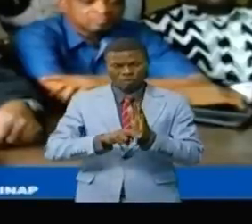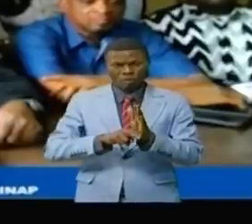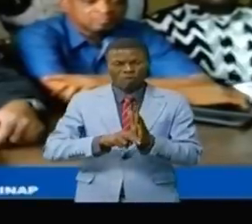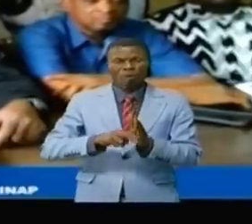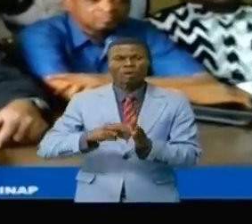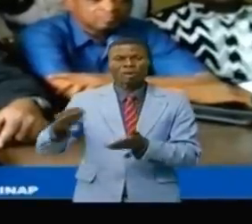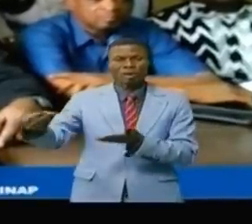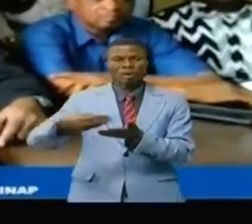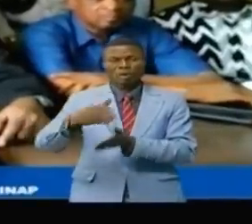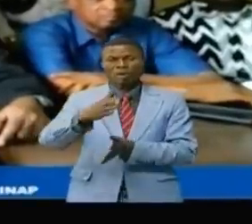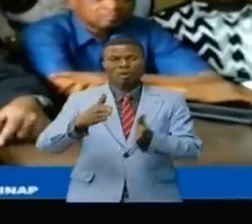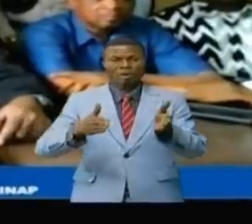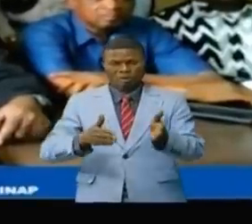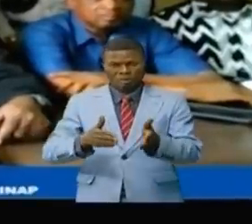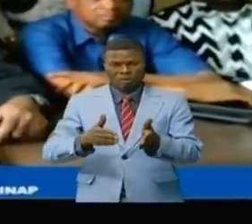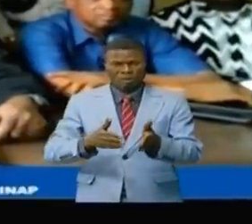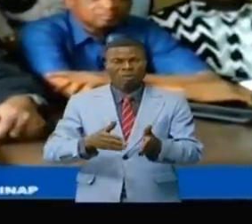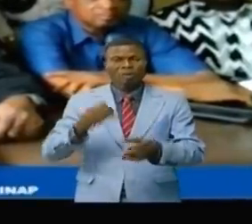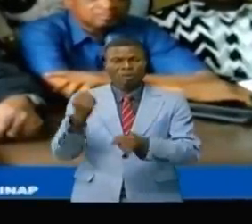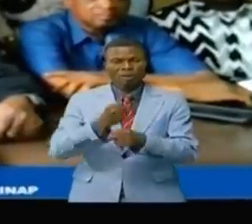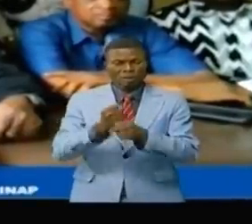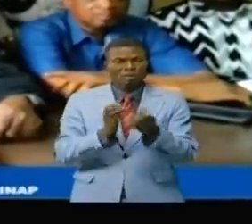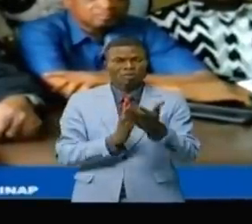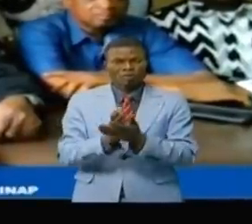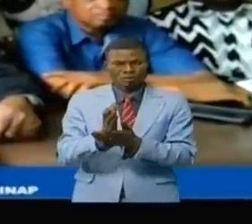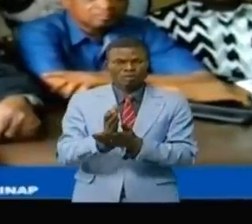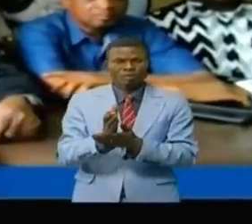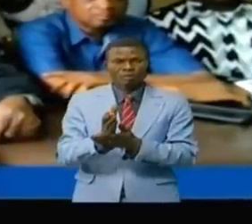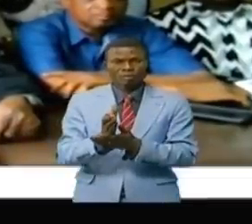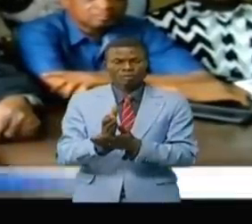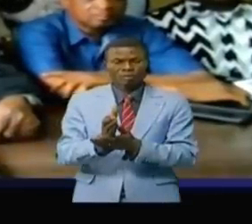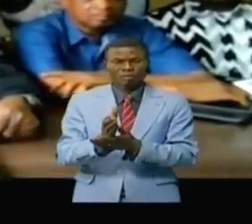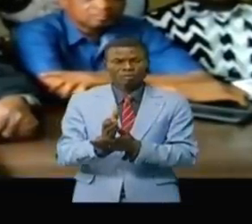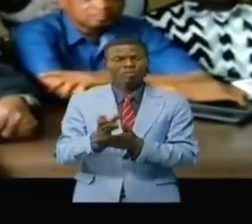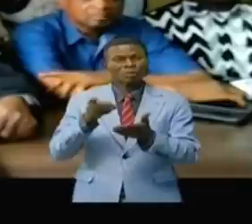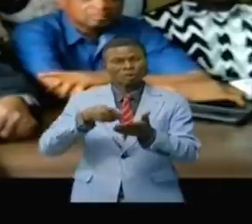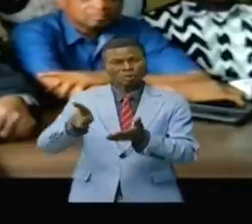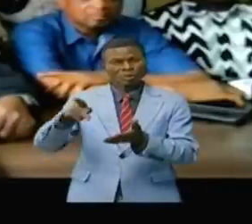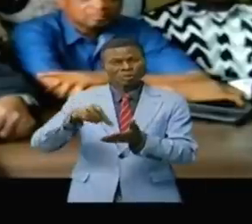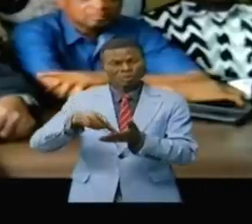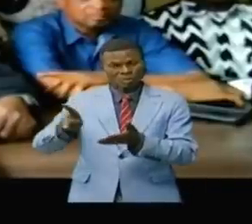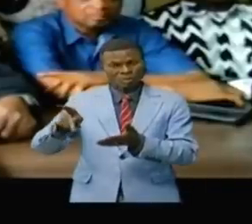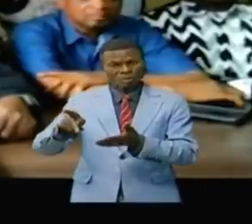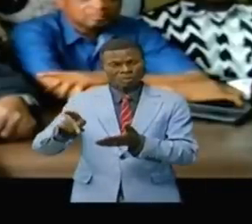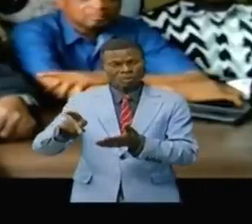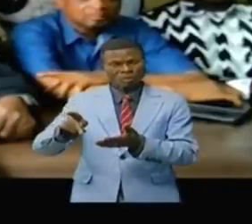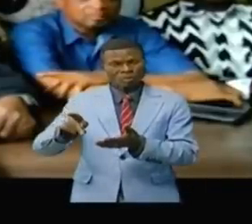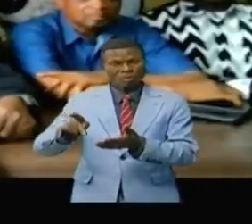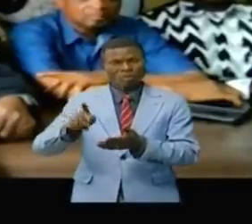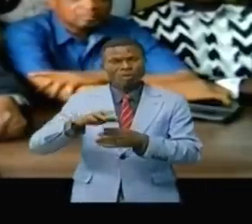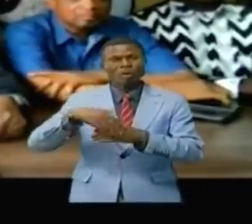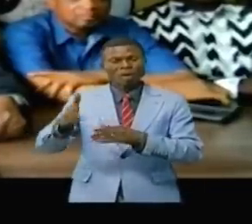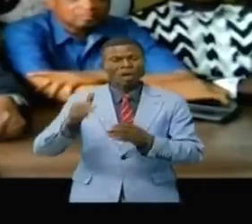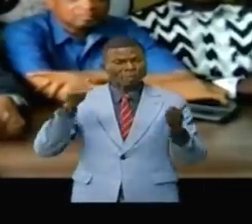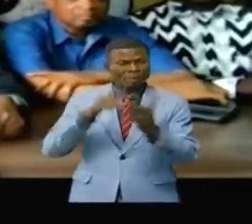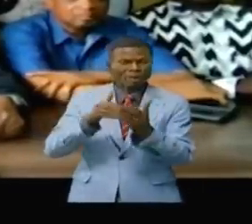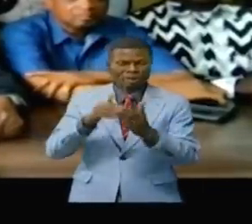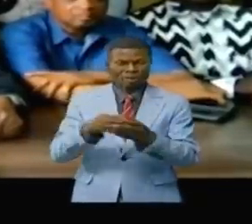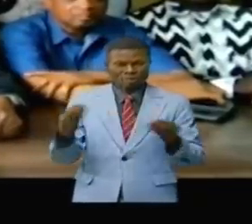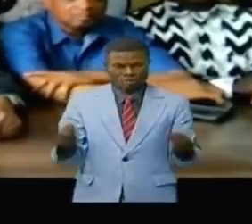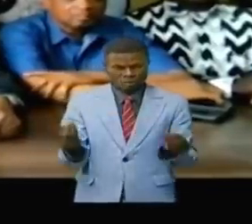recettes pour réaliser sa politique ne sont payées que après pression.